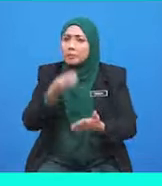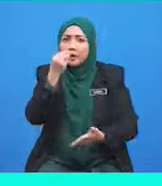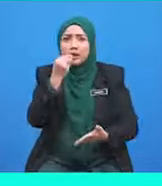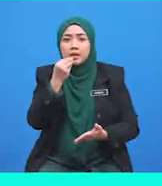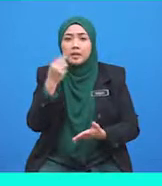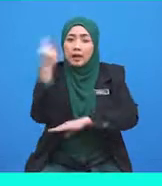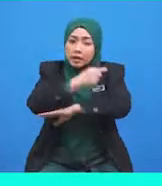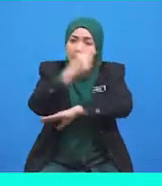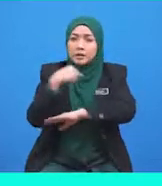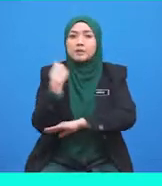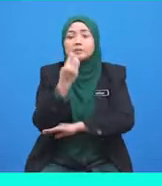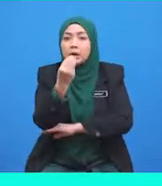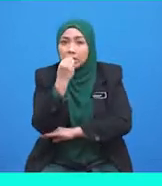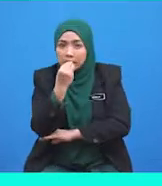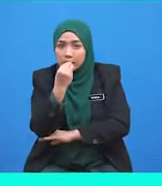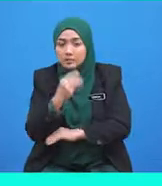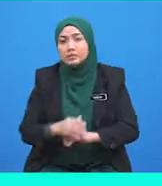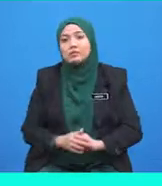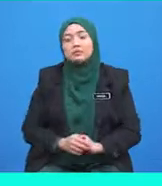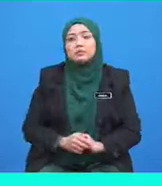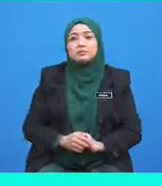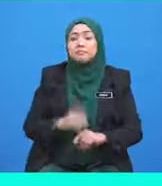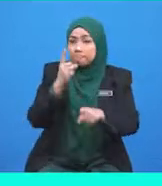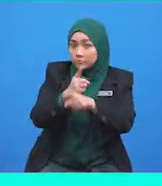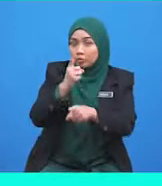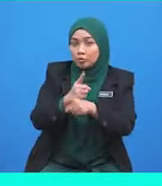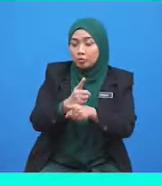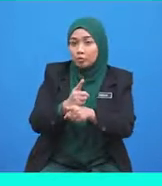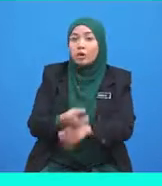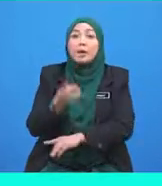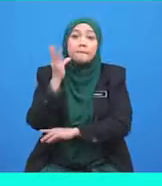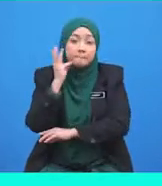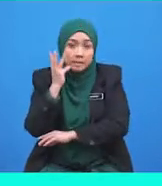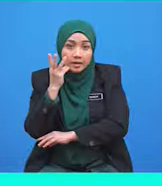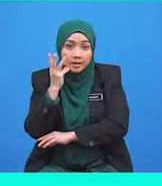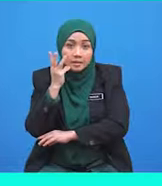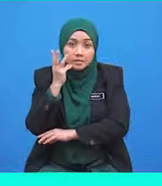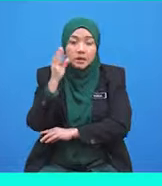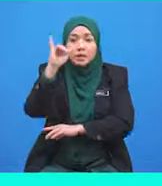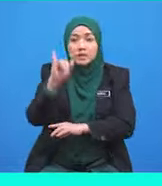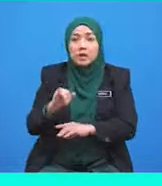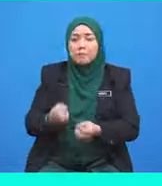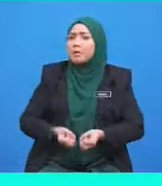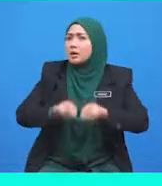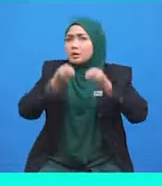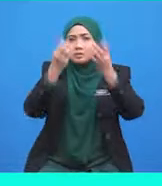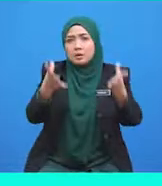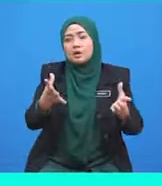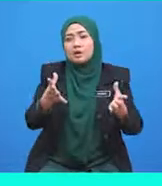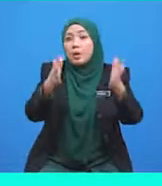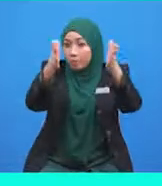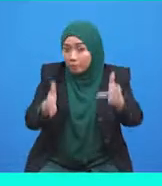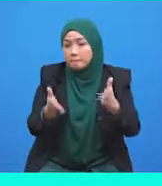makan? Ha, betul. Beras antara makanan yang mendapat permintaan yang sangat tinggi